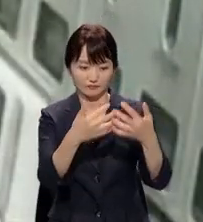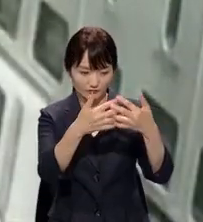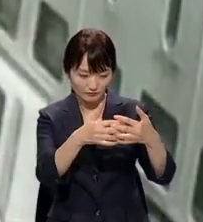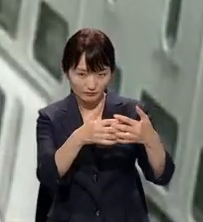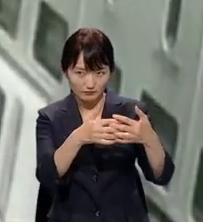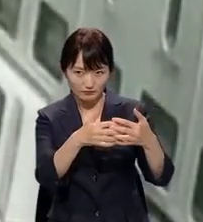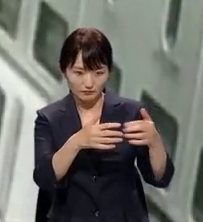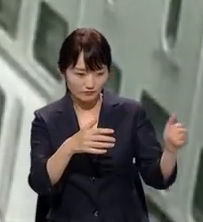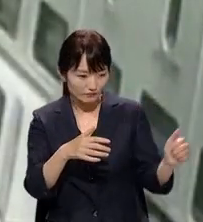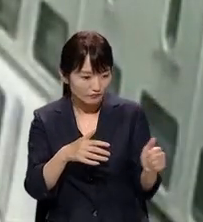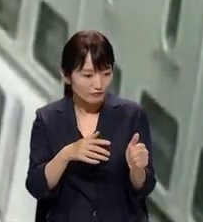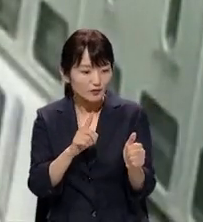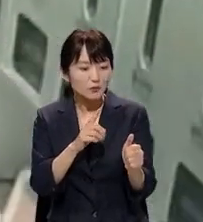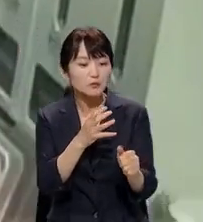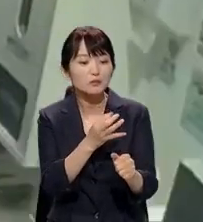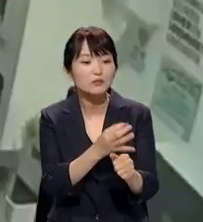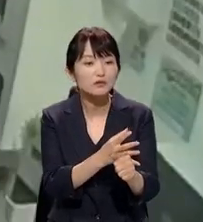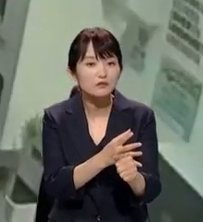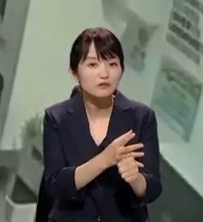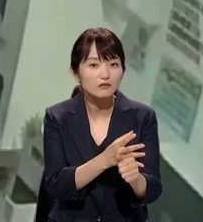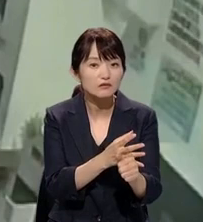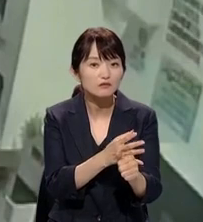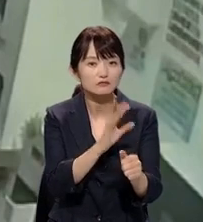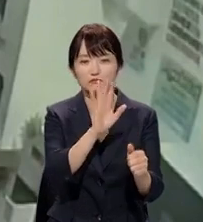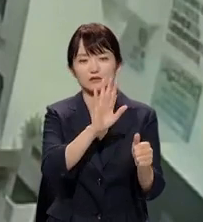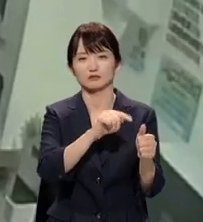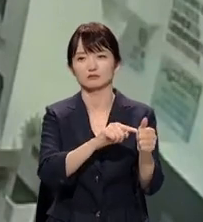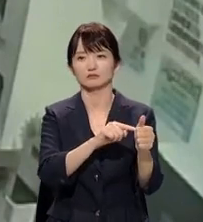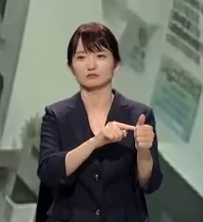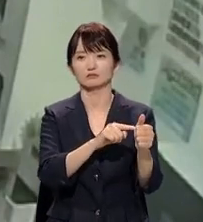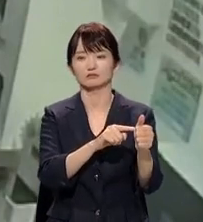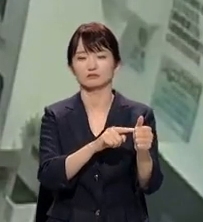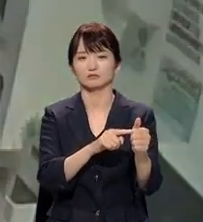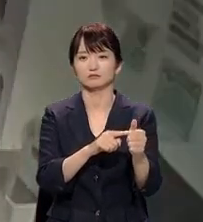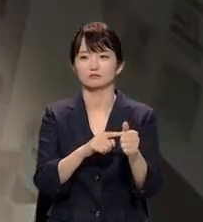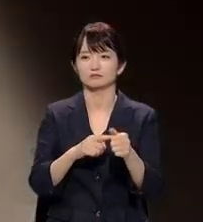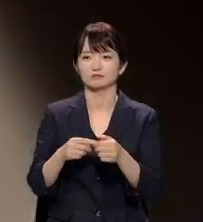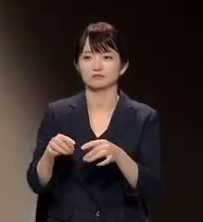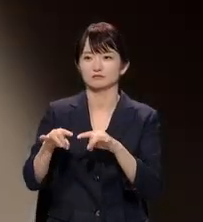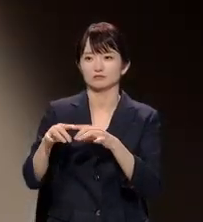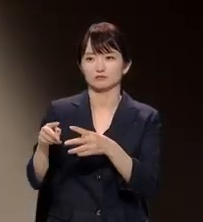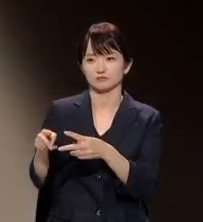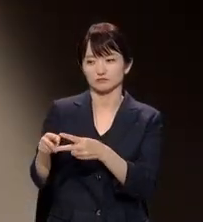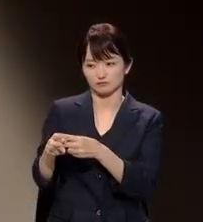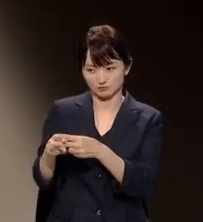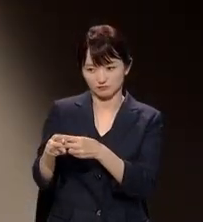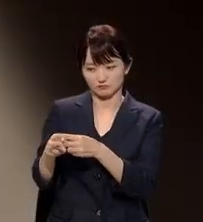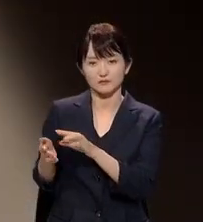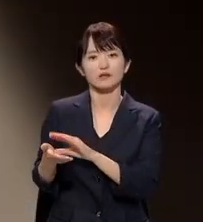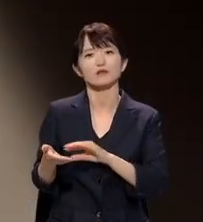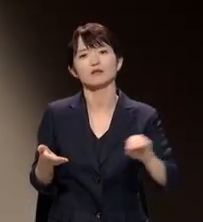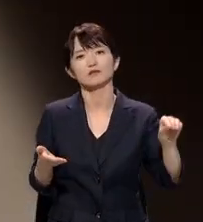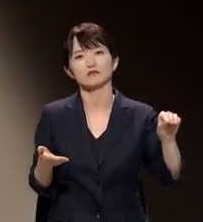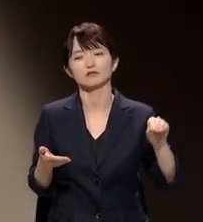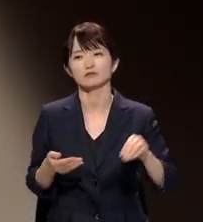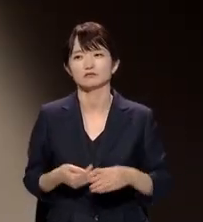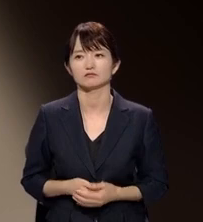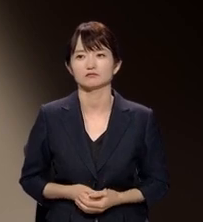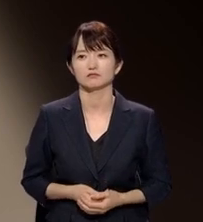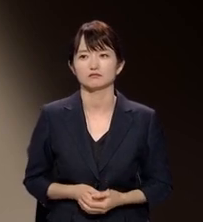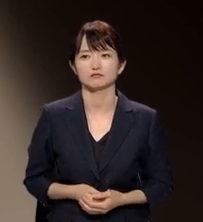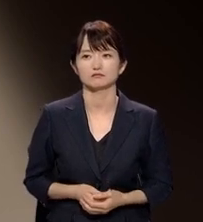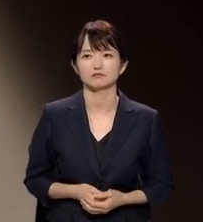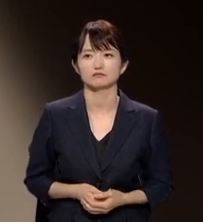살 것처럼 하는데 안 사. 충전만 해놓고 그냥 간 겁니다. 무인 차 저겁니다.